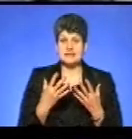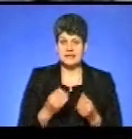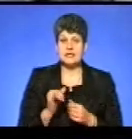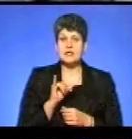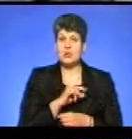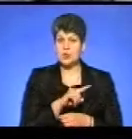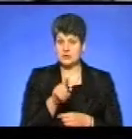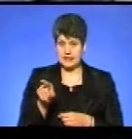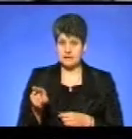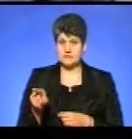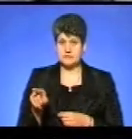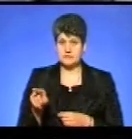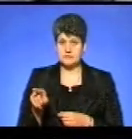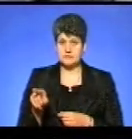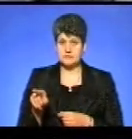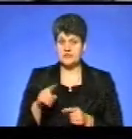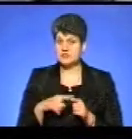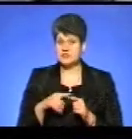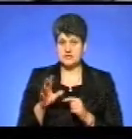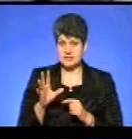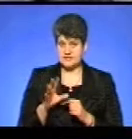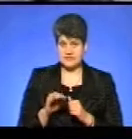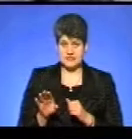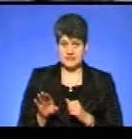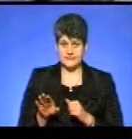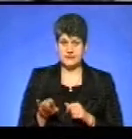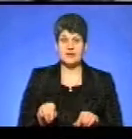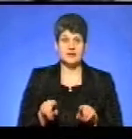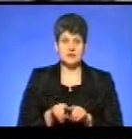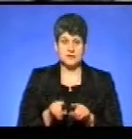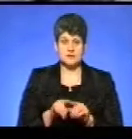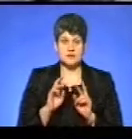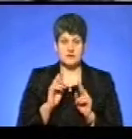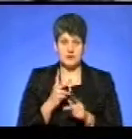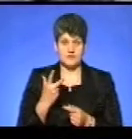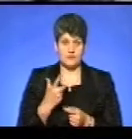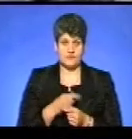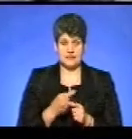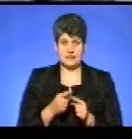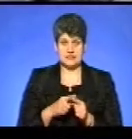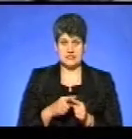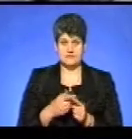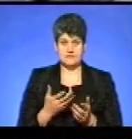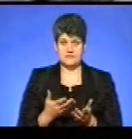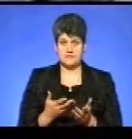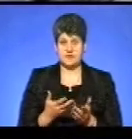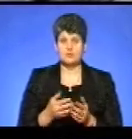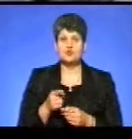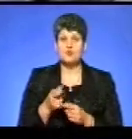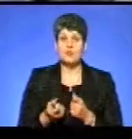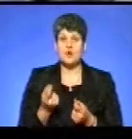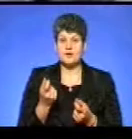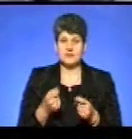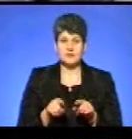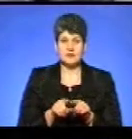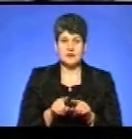них, скоріше всього, за все, так же само неправильно введена ця вакцина. Тому що появилися такі ж